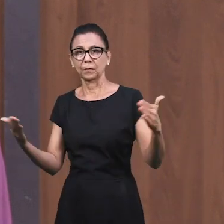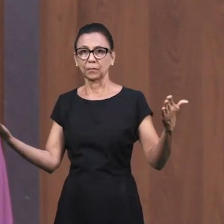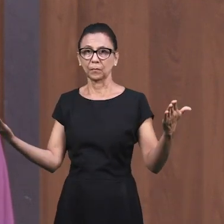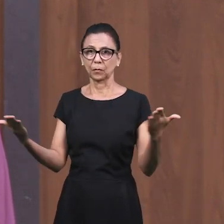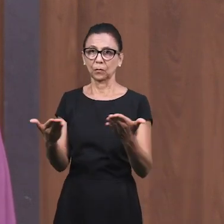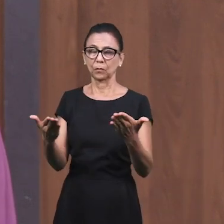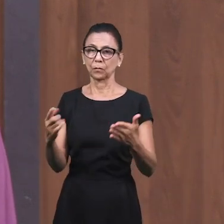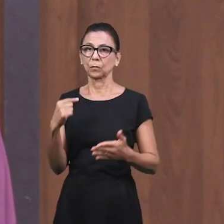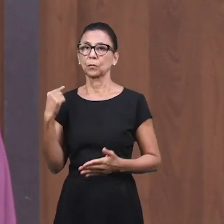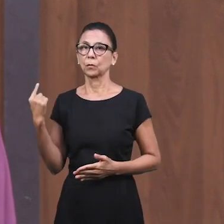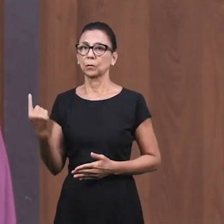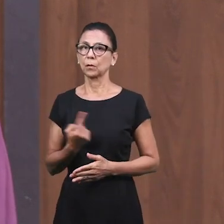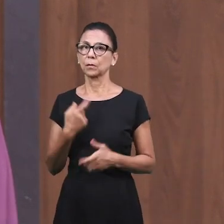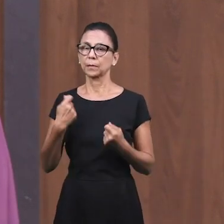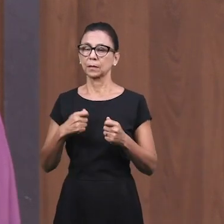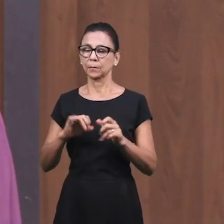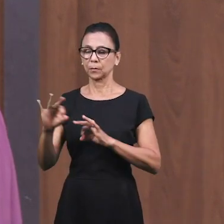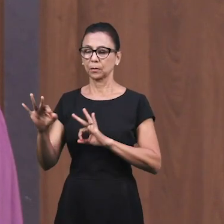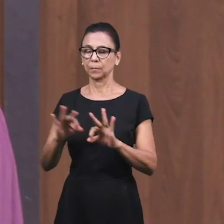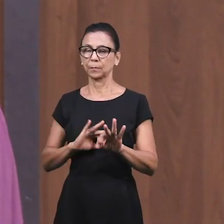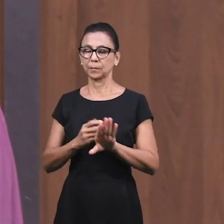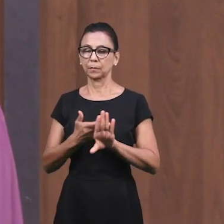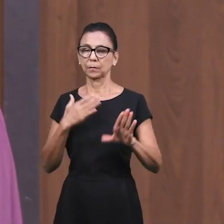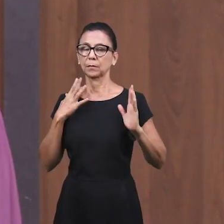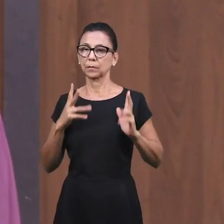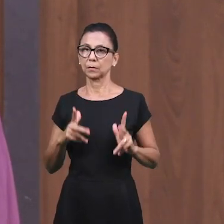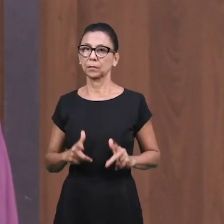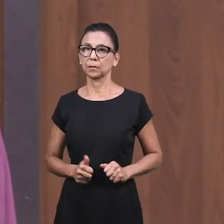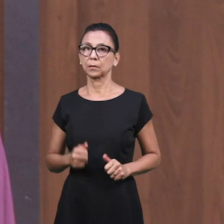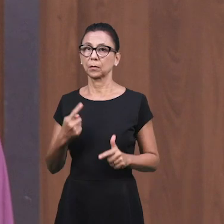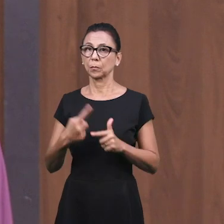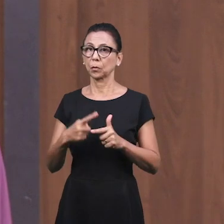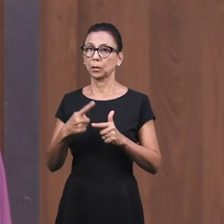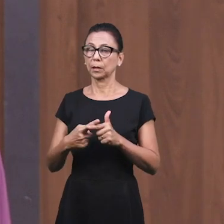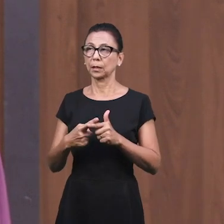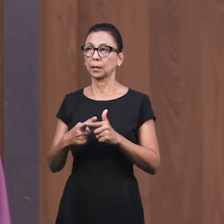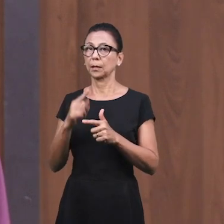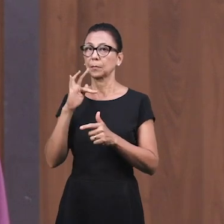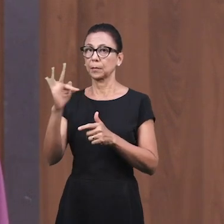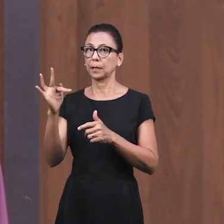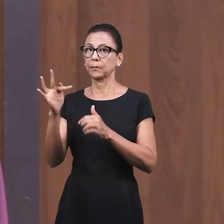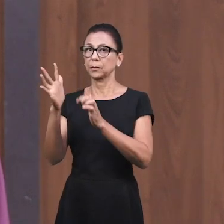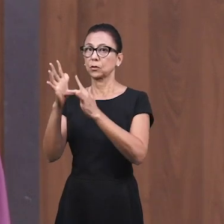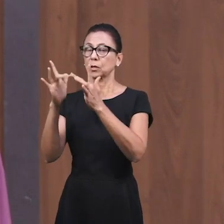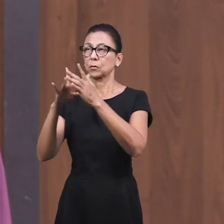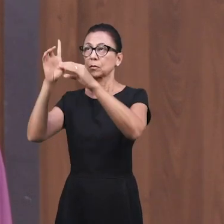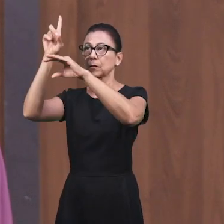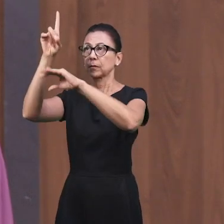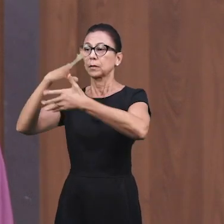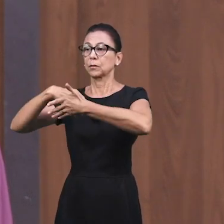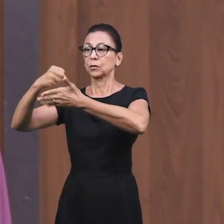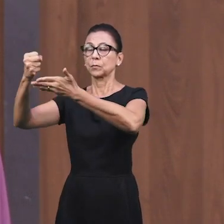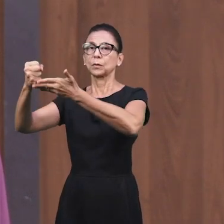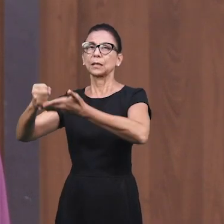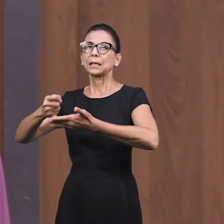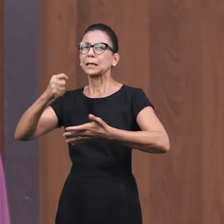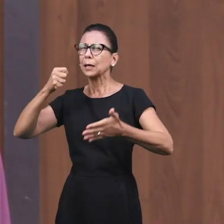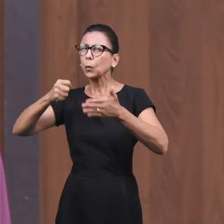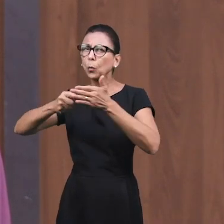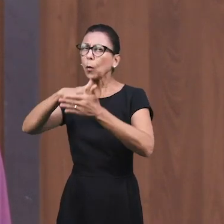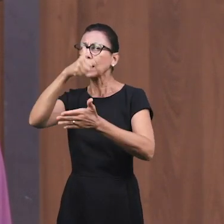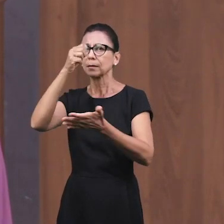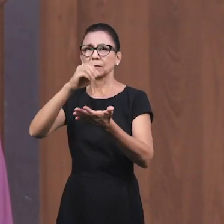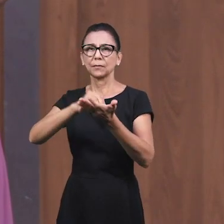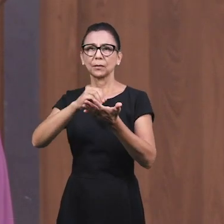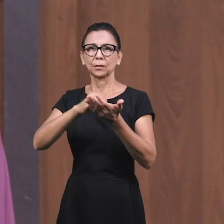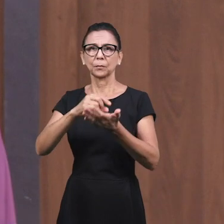Nous ne savons pas le jour et le moment où Jésus viendra nous chercher, mais nous savons que ce jour s'approche et que nous puissions vivre chaque